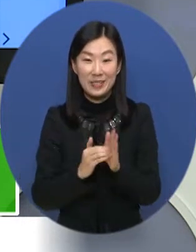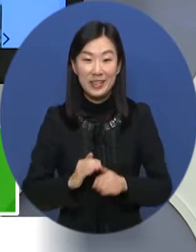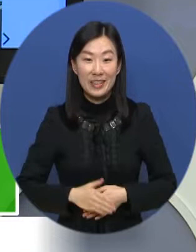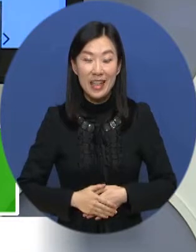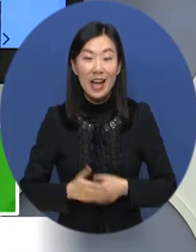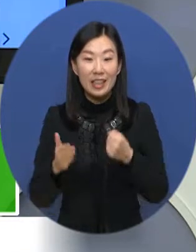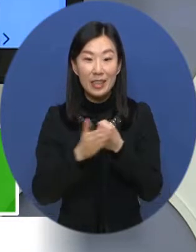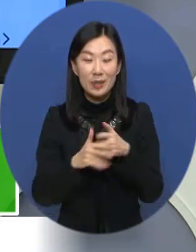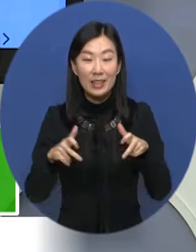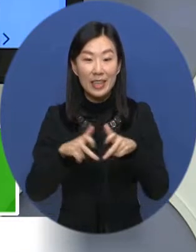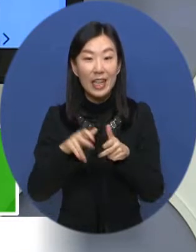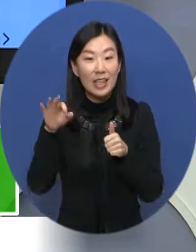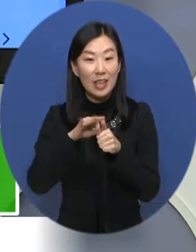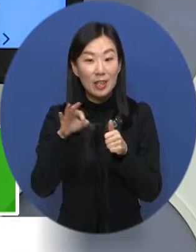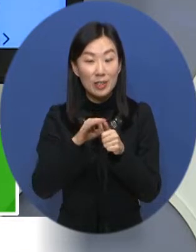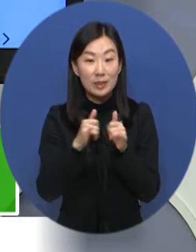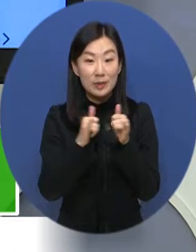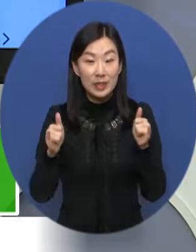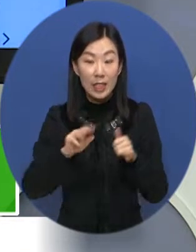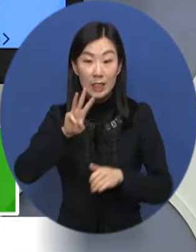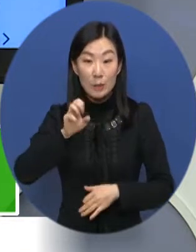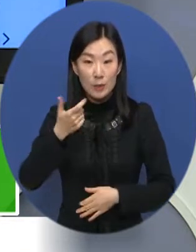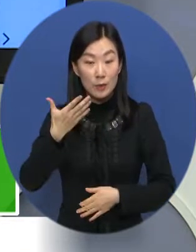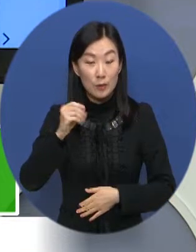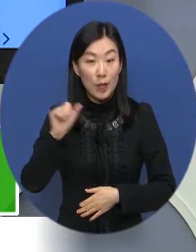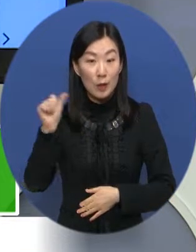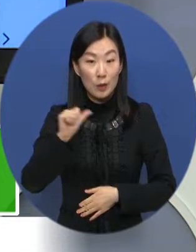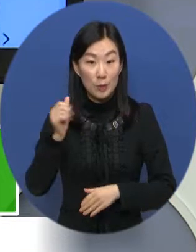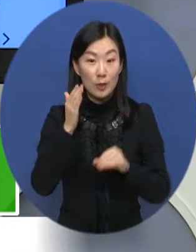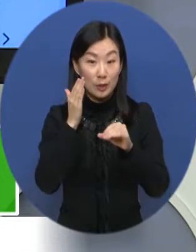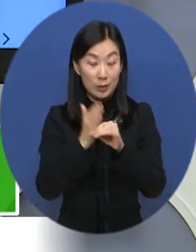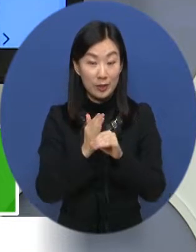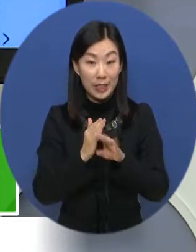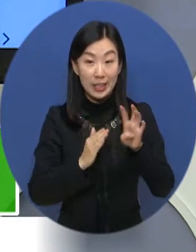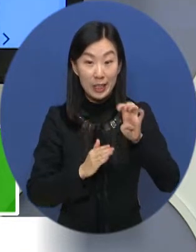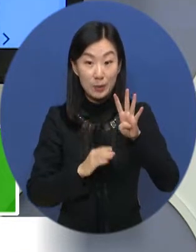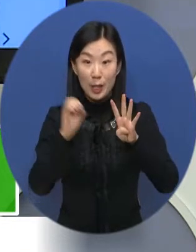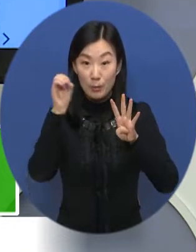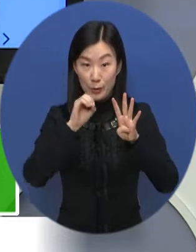오는4월부터장애연금수급자중기본생활보장수급자격을갖춘사람들의기본연금지급액을인상한다고발표했습니다.이에따라전체장애연금수급자36만 5천명중44%에해당하는약16만명의기본연금이